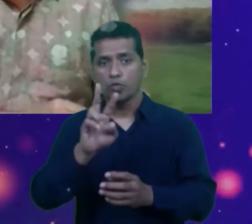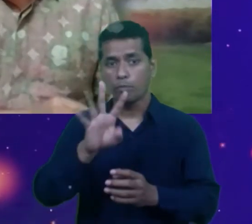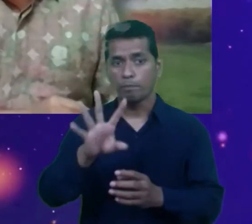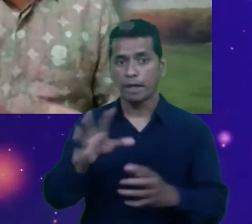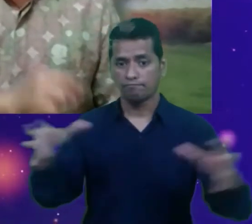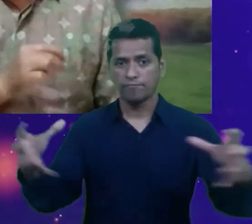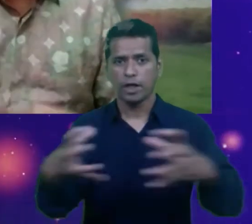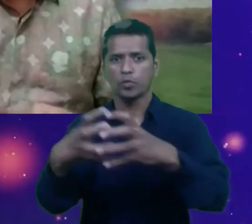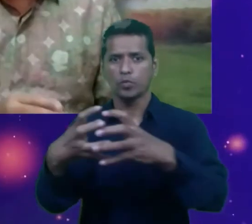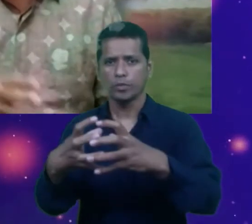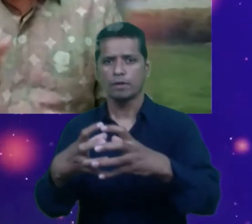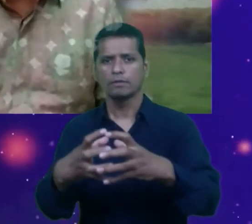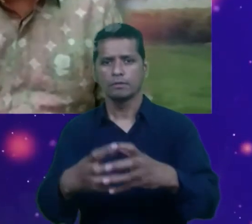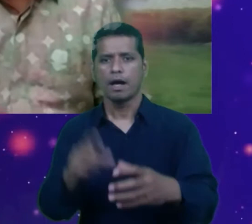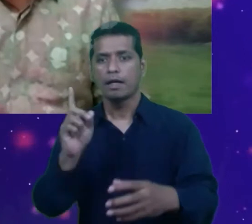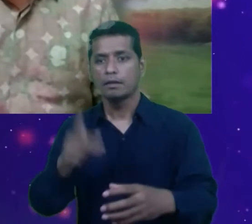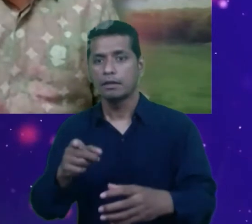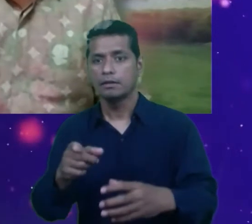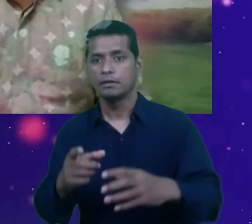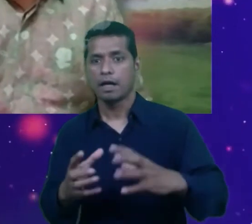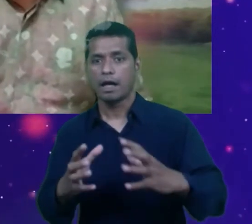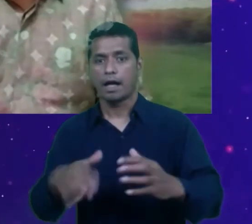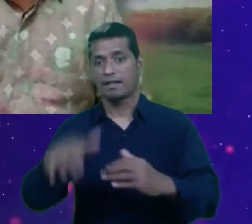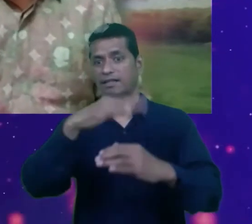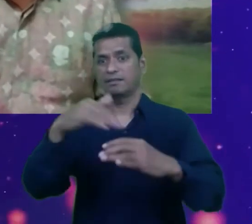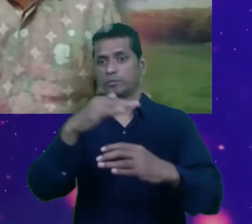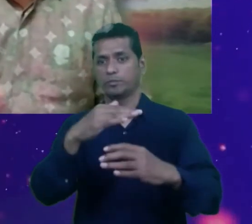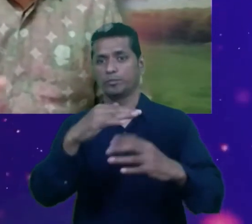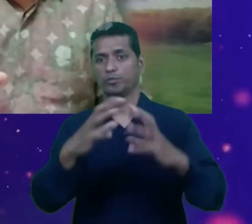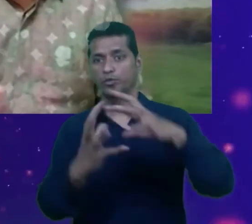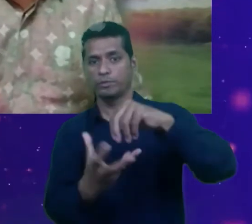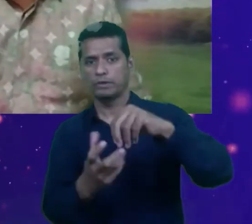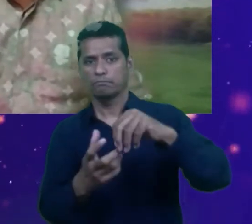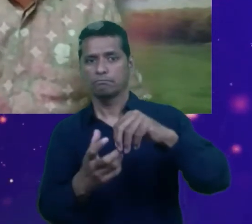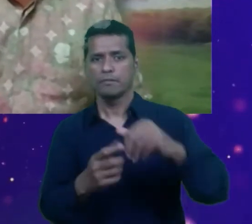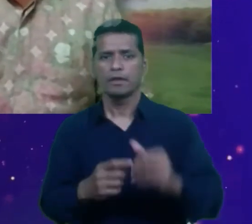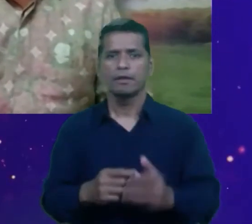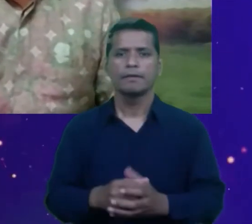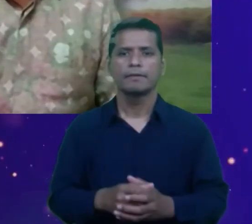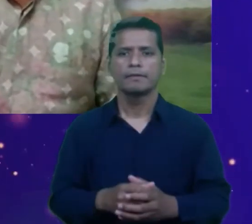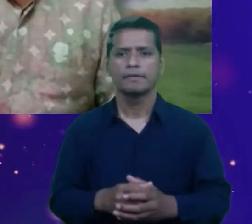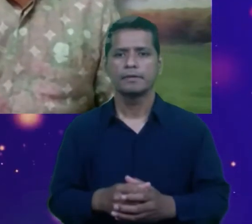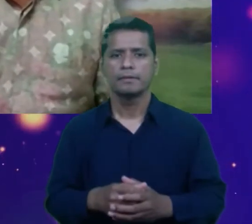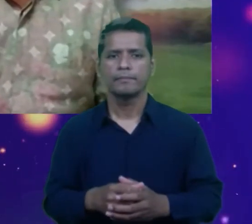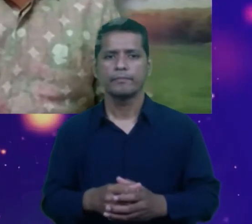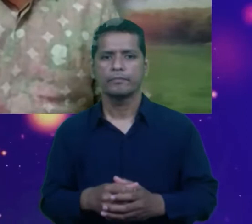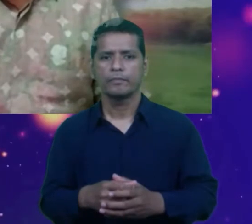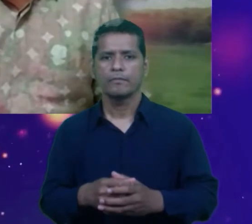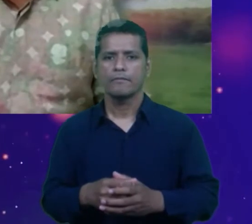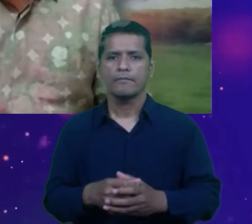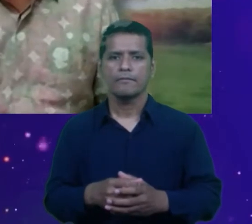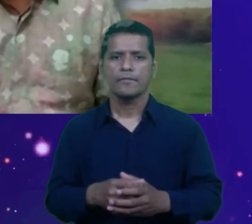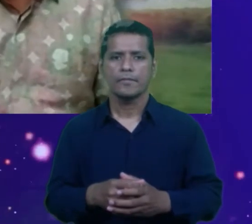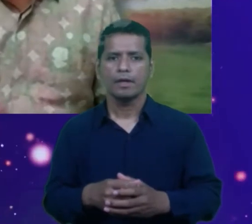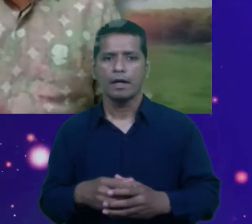Roh Kudus sujud menyembah ataupun memuji. Ini menyatakan bahwa Roh Kudus bukan dalam posisi untuk